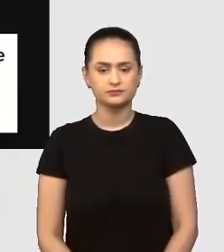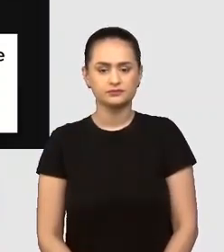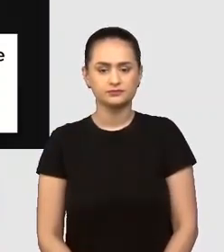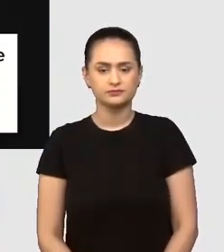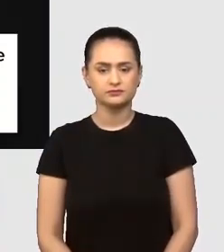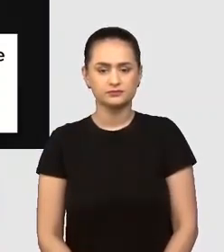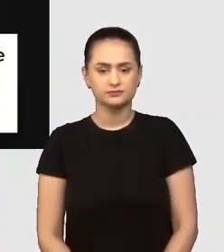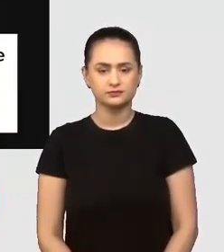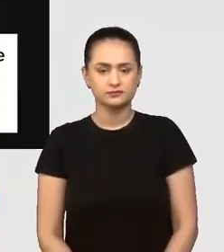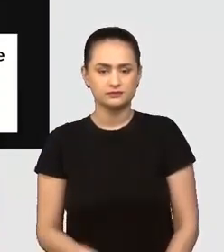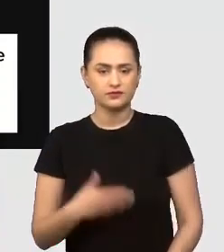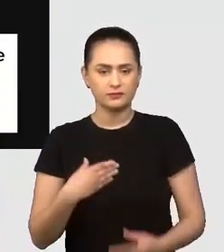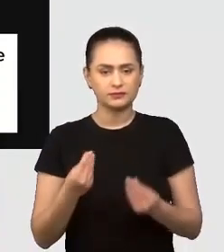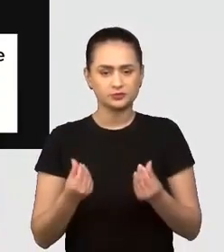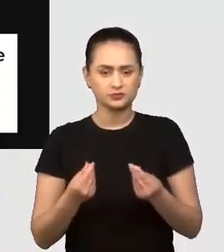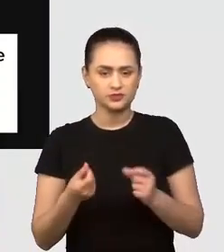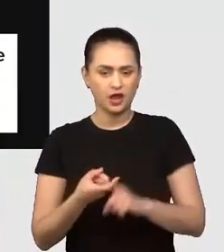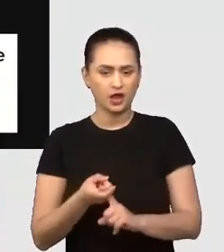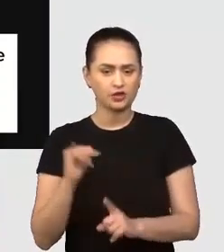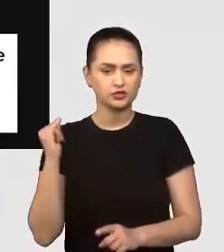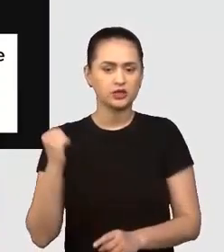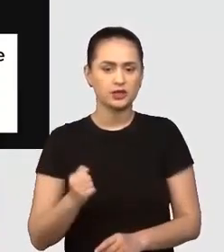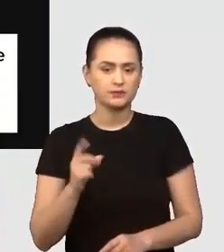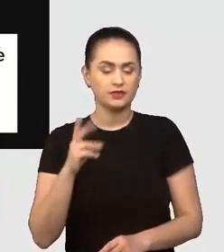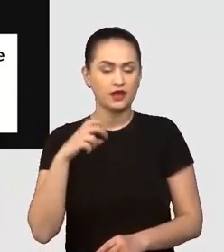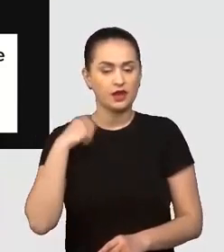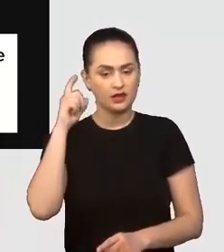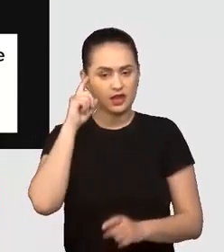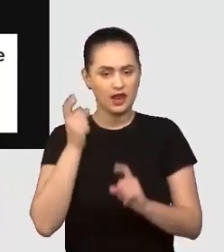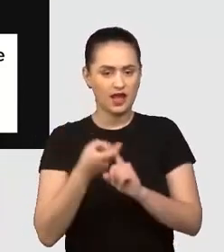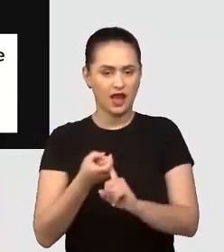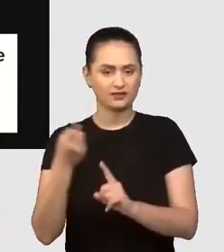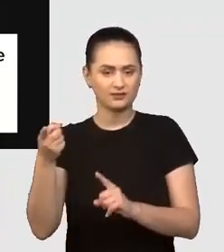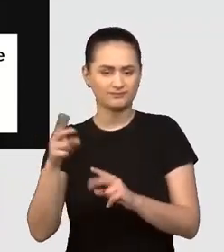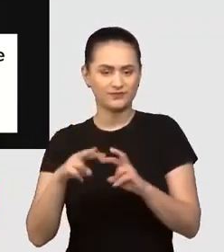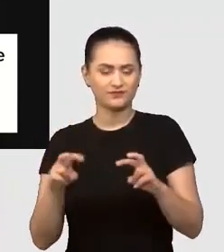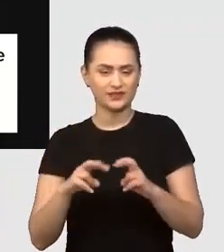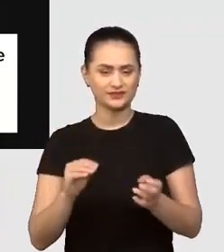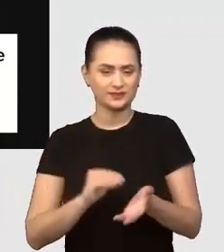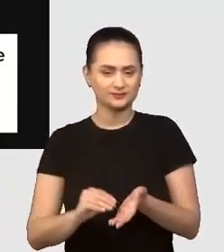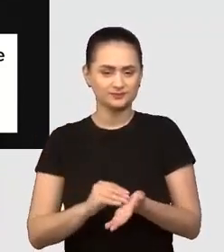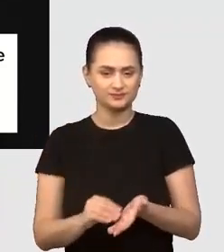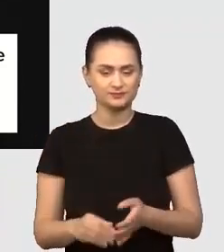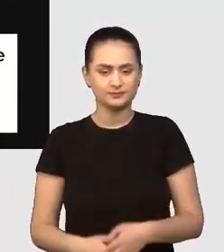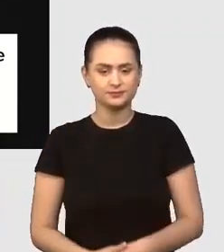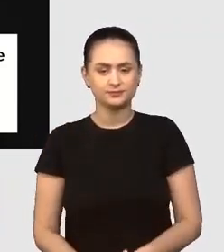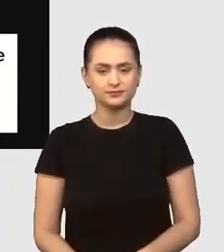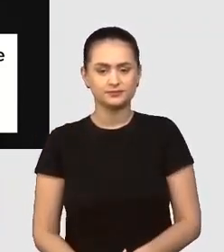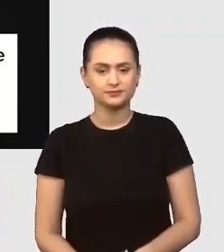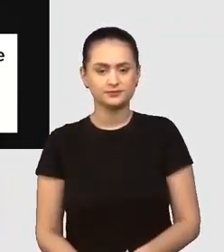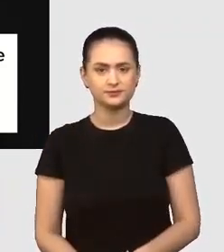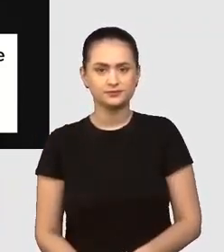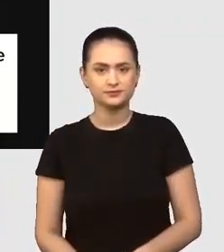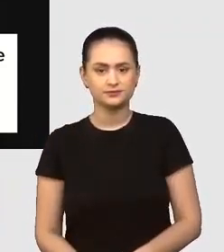We have our suspicions and we're confident that it was connected to his investigative work.